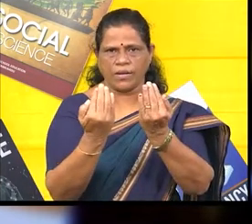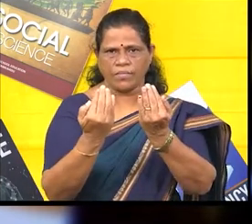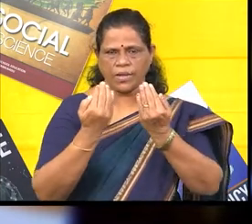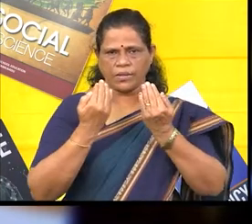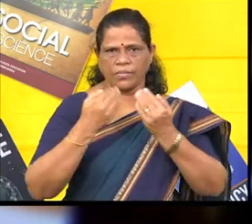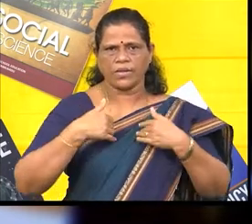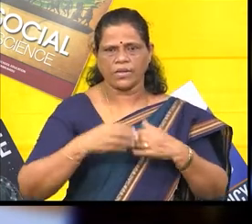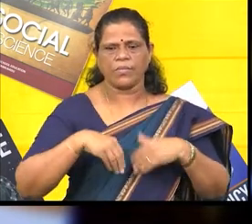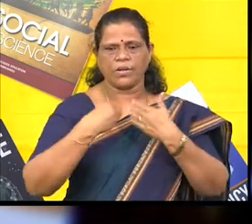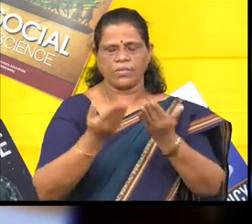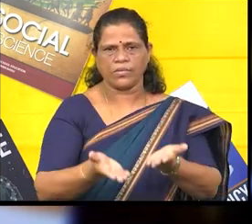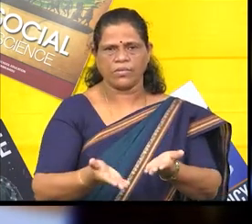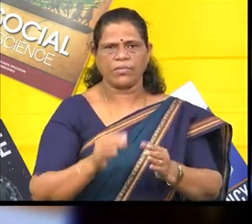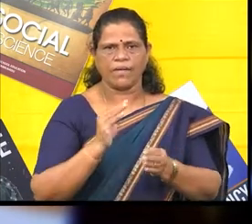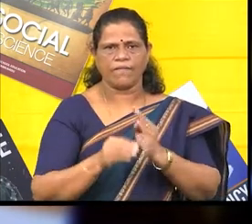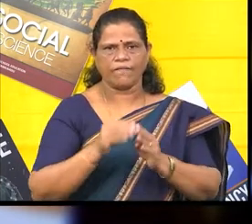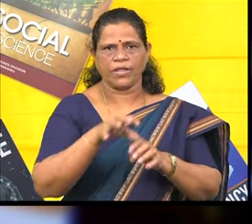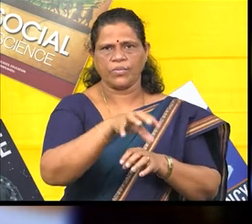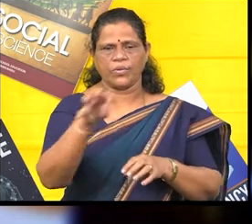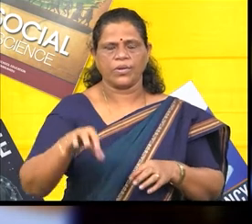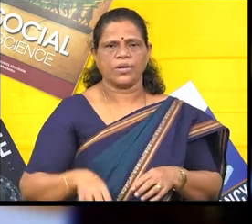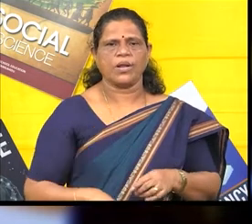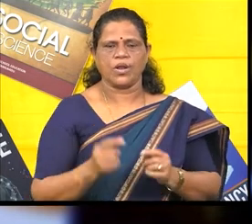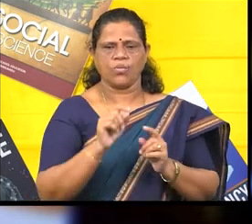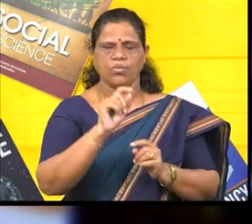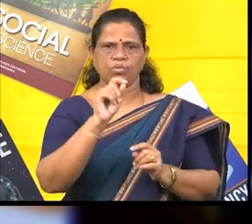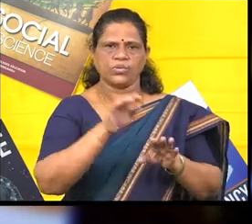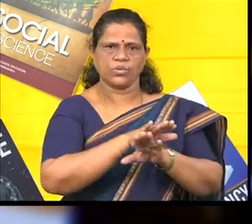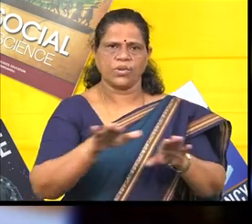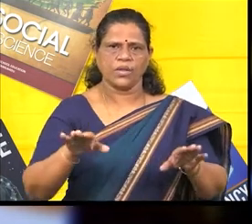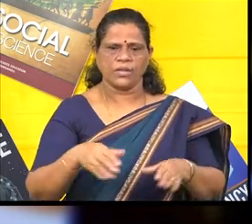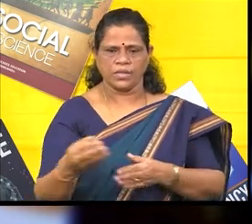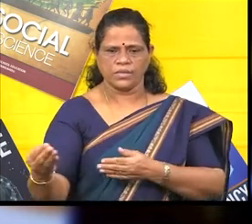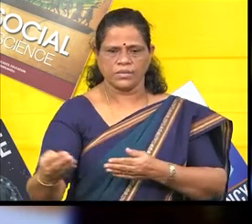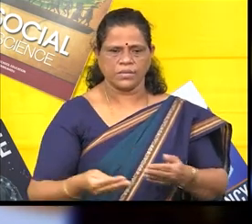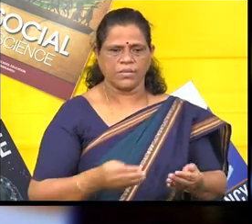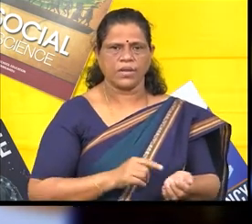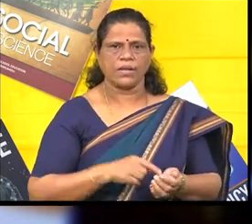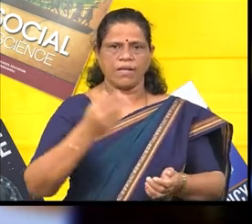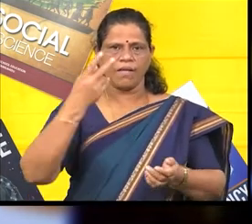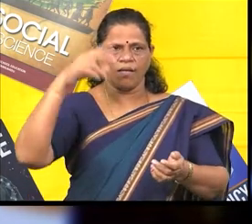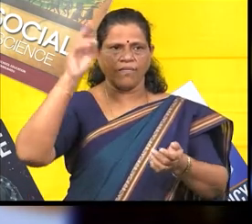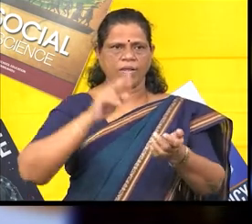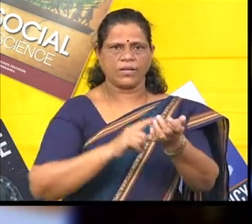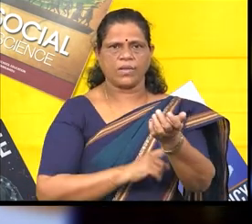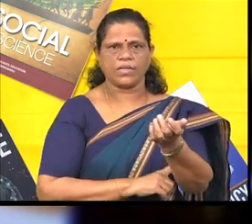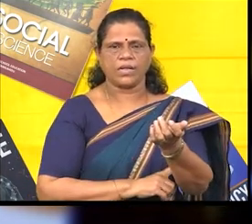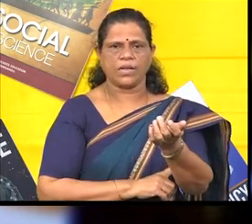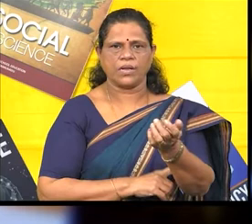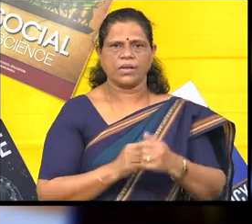தாவரங்களை பாதுகாப்பதற்காக நம்ம அளிக்கக்கூடிய வேதிப்பொருட்கள் தான் பூச்சிக்கொல்லிகள்னு சொல்லுவோம். இப்போ சமீபத்தில் கூட வட மாநிலங்களில்